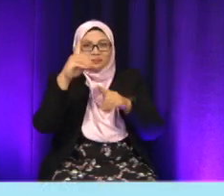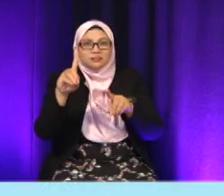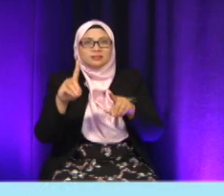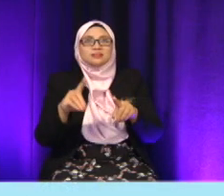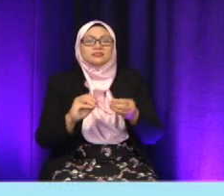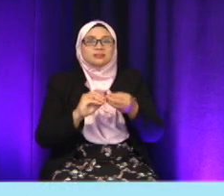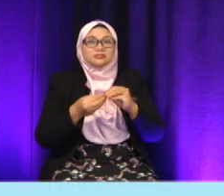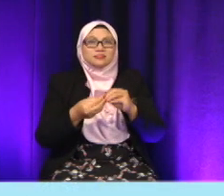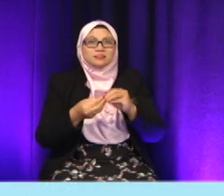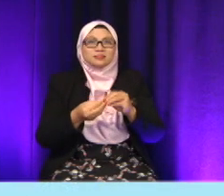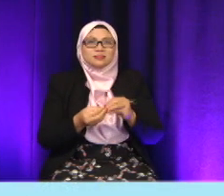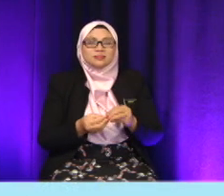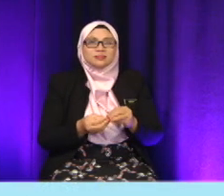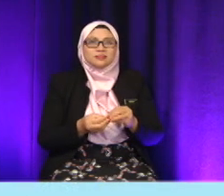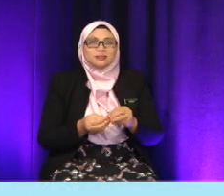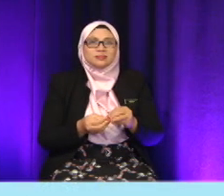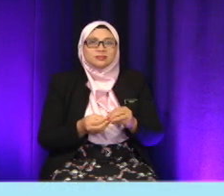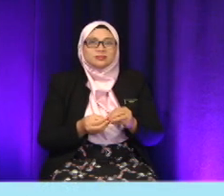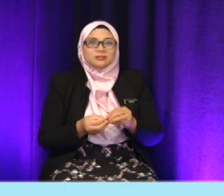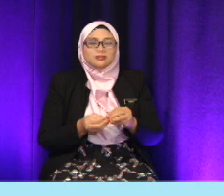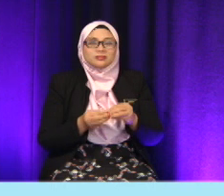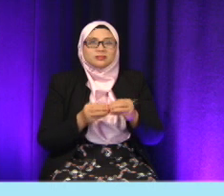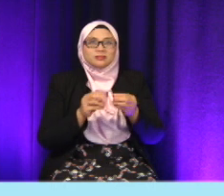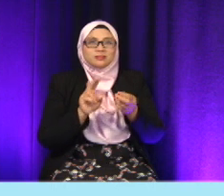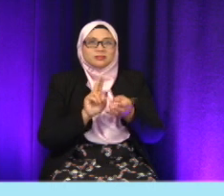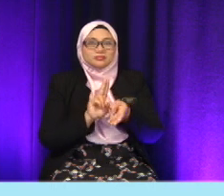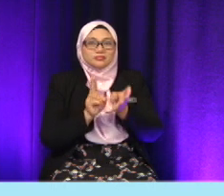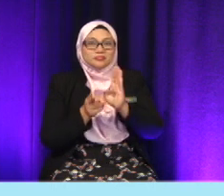Betul tapi jenis data kita nyata